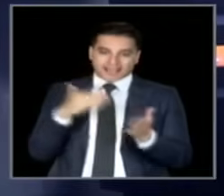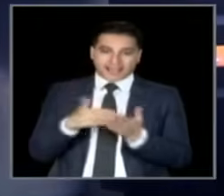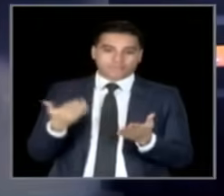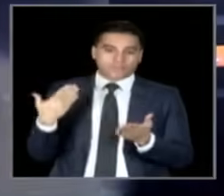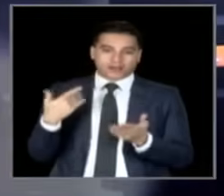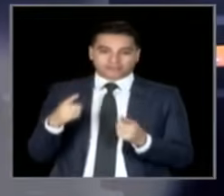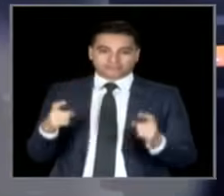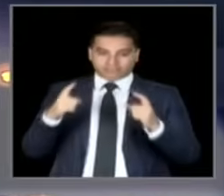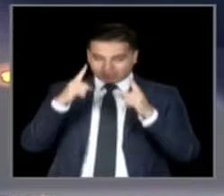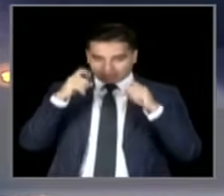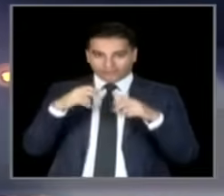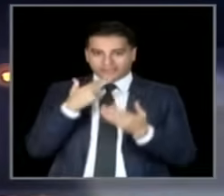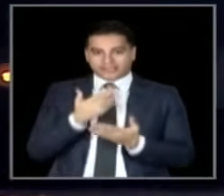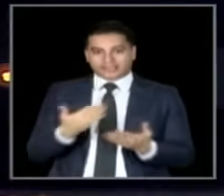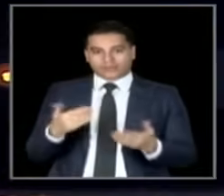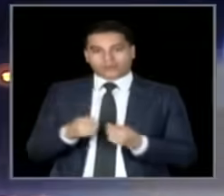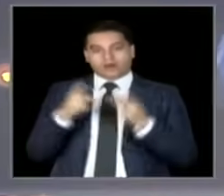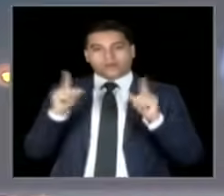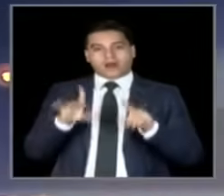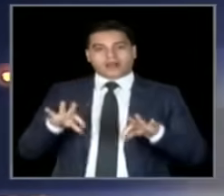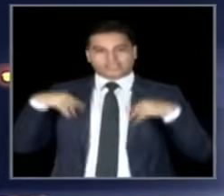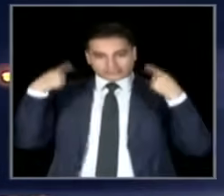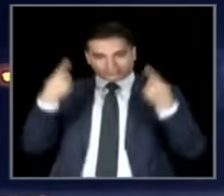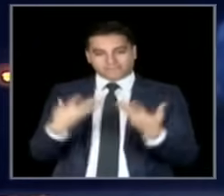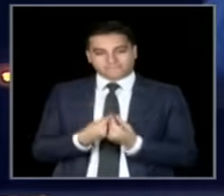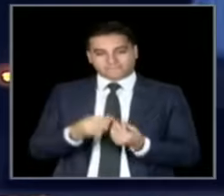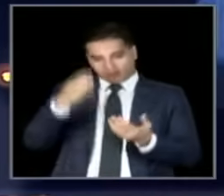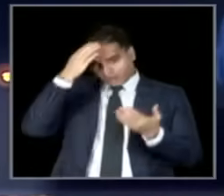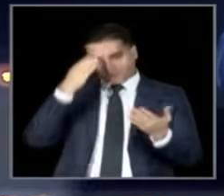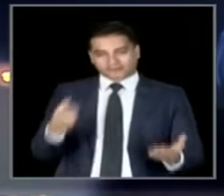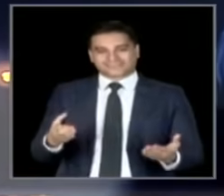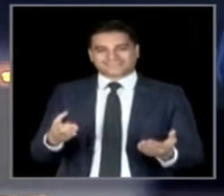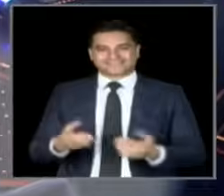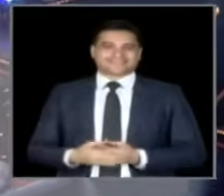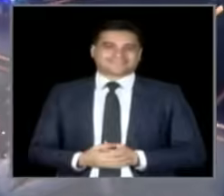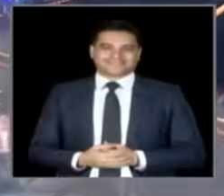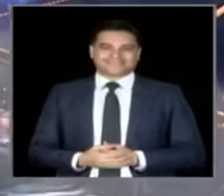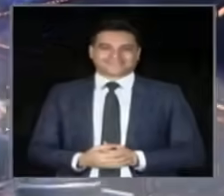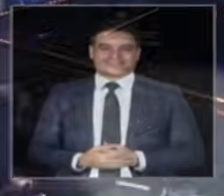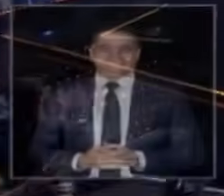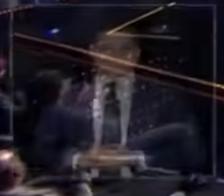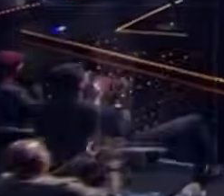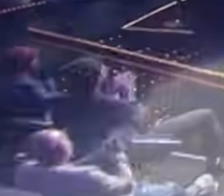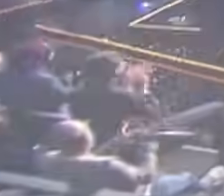مبكر. أتمنى لكم كل التوفيق. وإلى اللقاء وحلقة جديدة مع العباقرة.